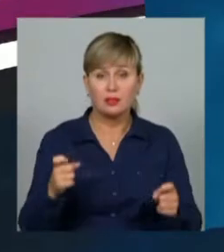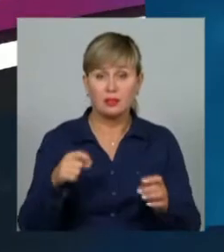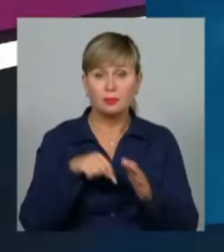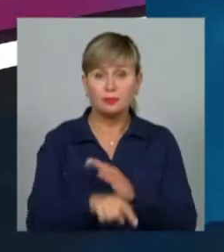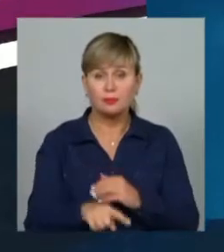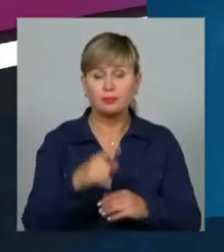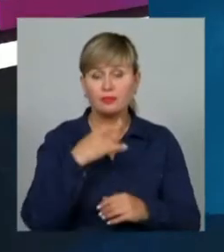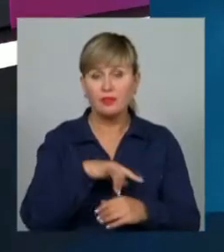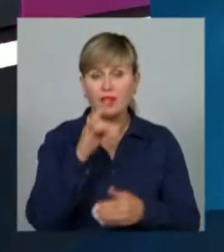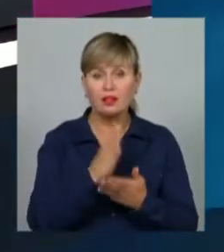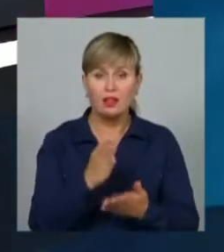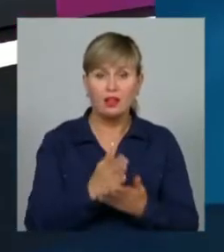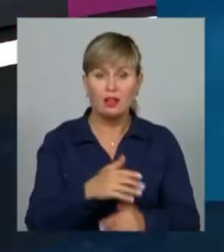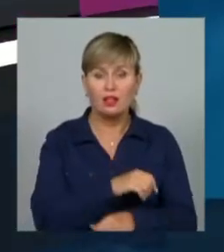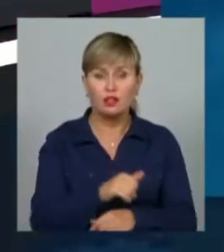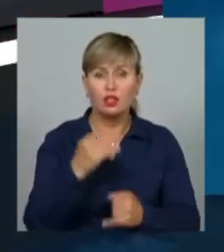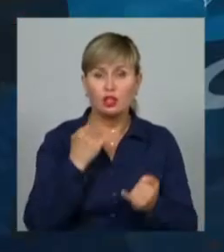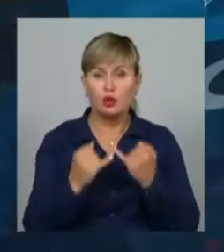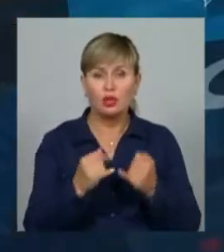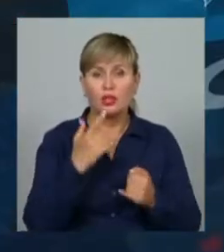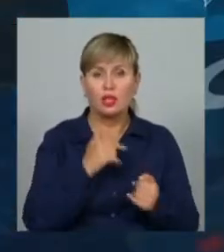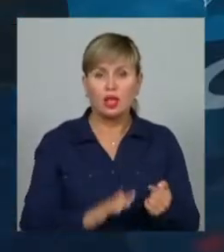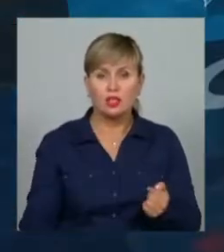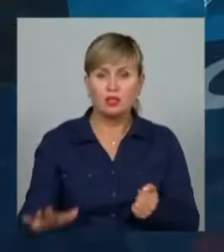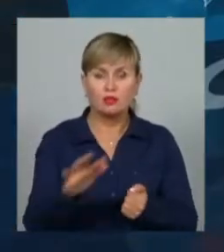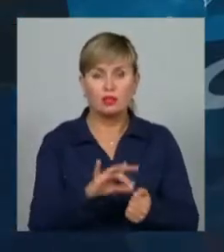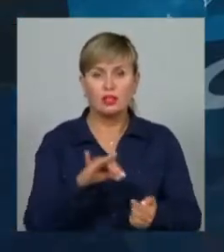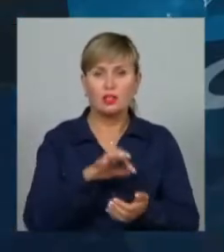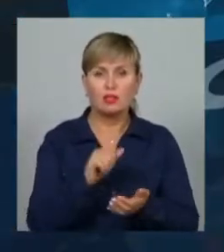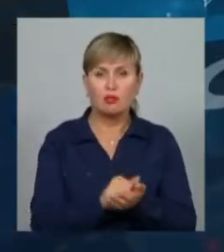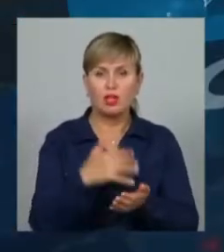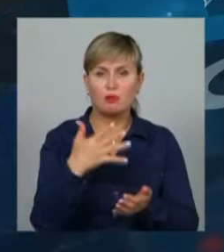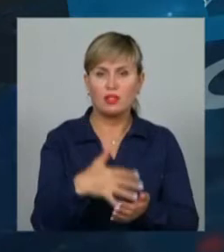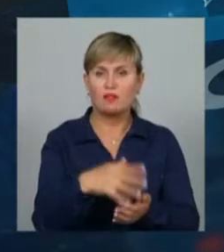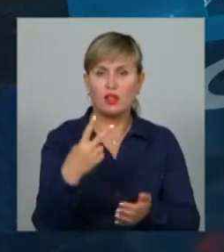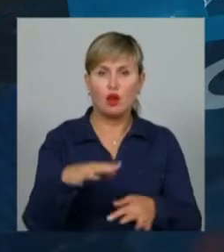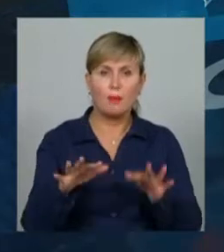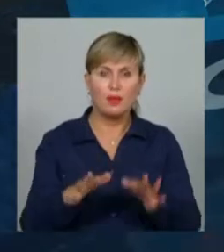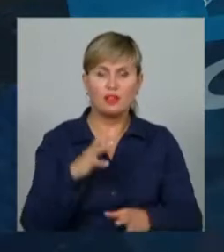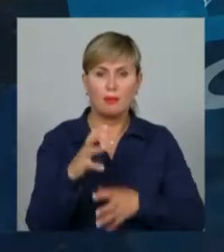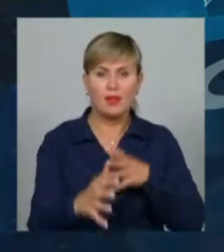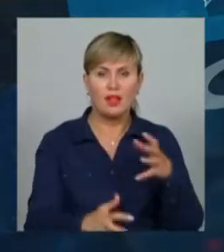Matters, Казахстан находится на границе желтой и красной зон и занимает 52-е